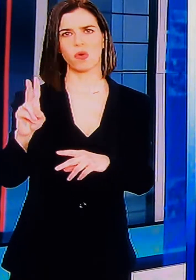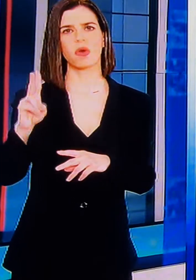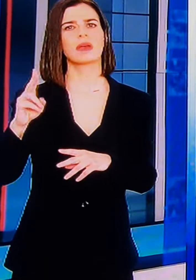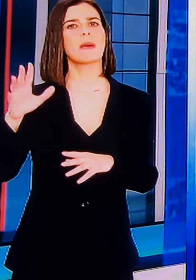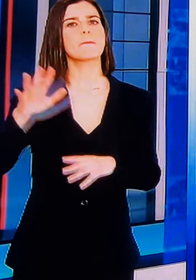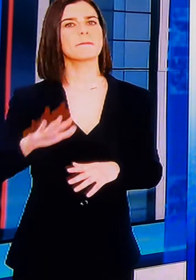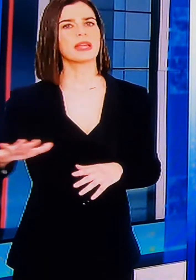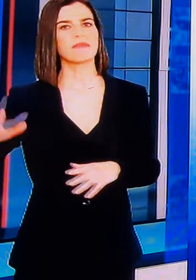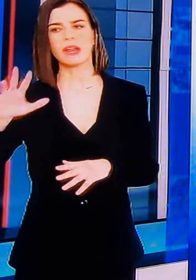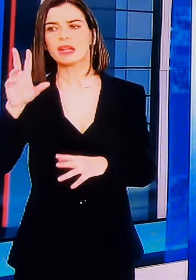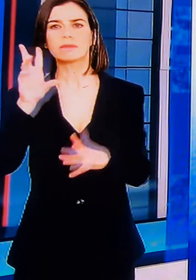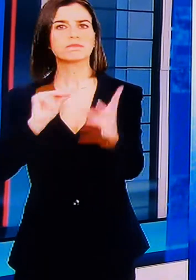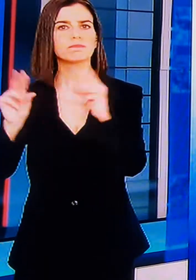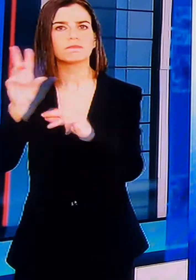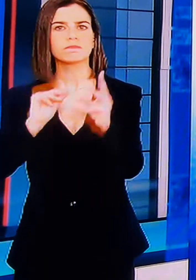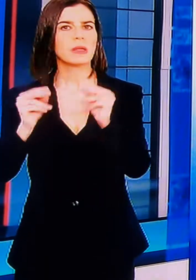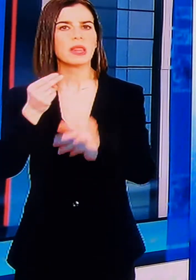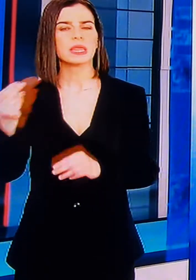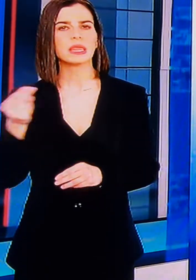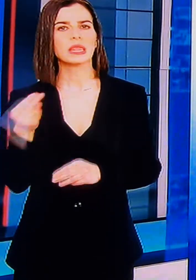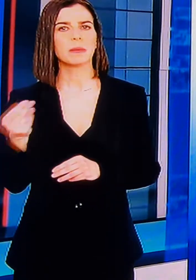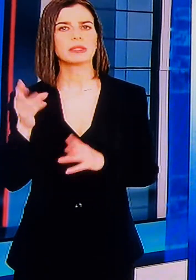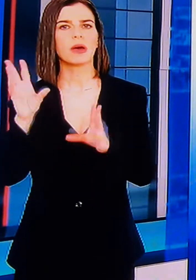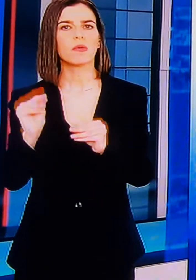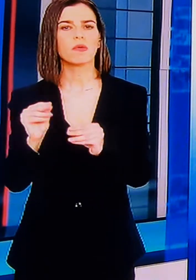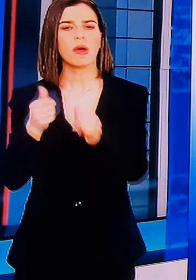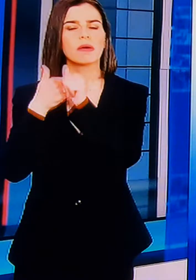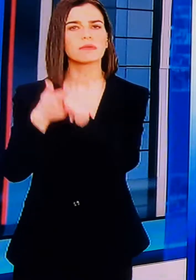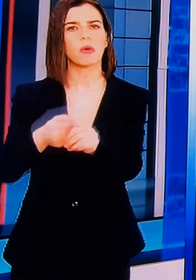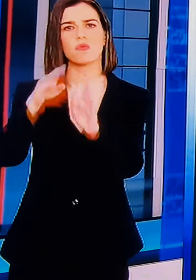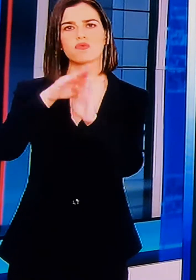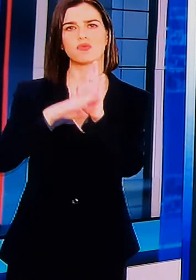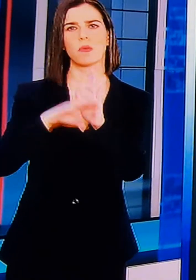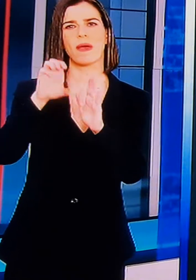και τον Περιφερειάρχη τα ζητήματα που αφορούν στην εφαρμογή των μέτρων στον Εχήνο.